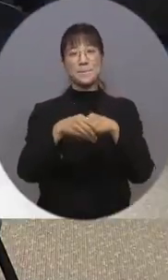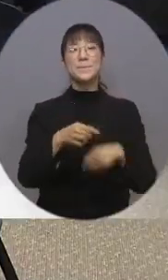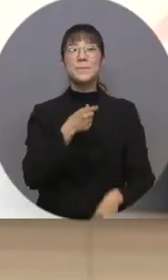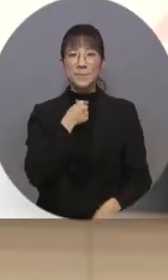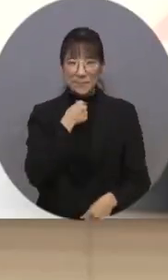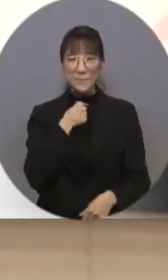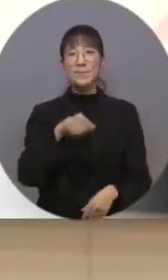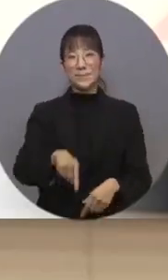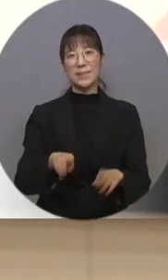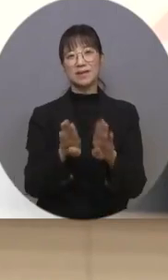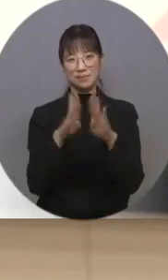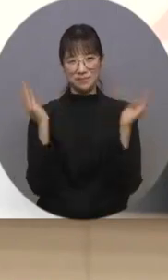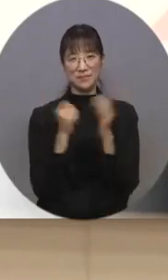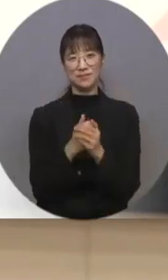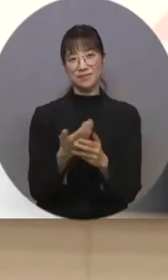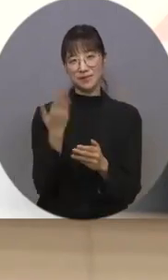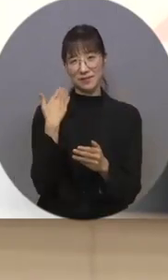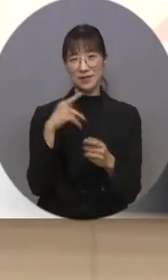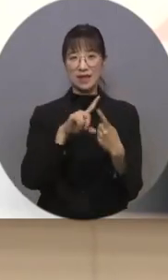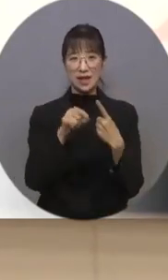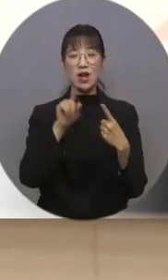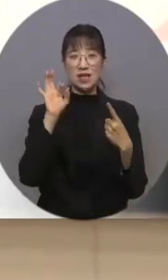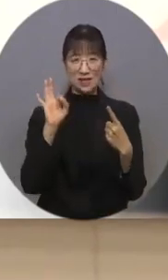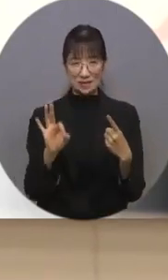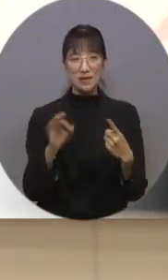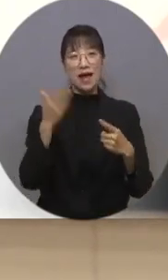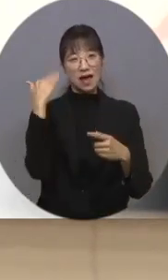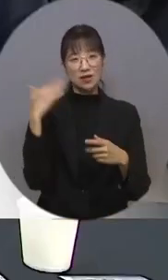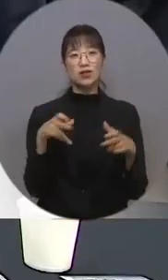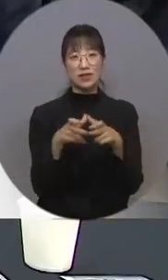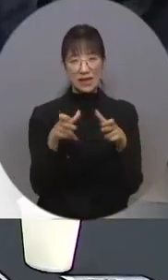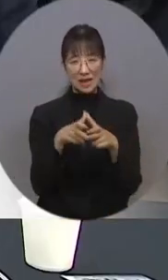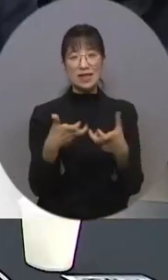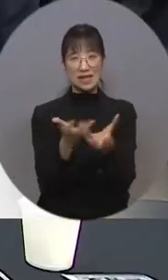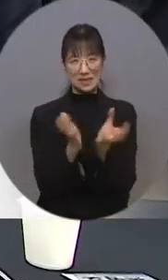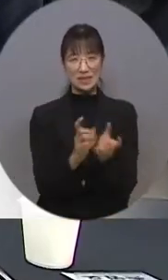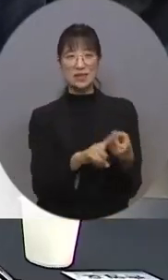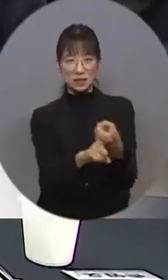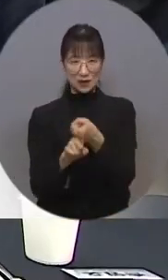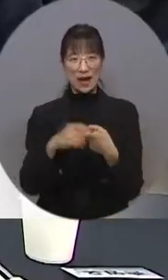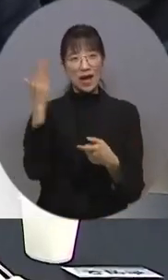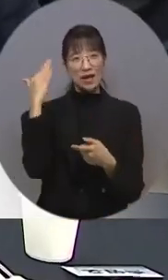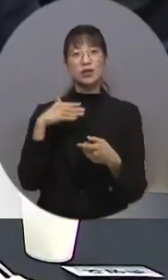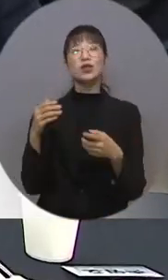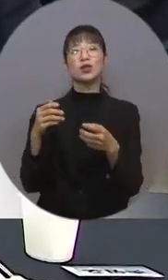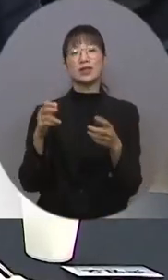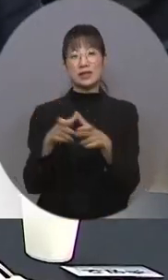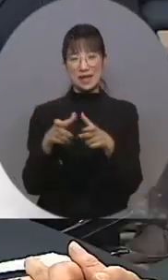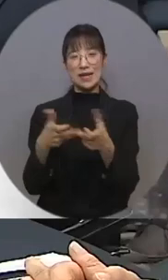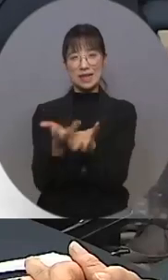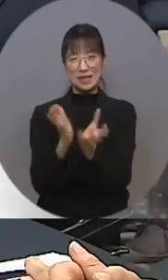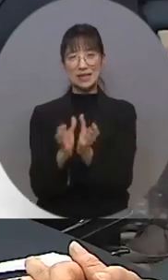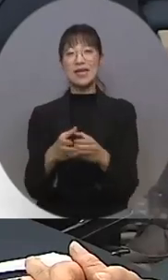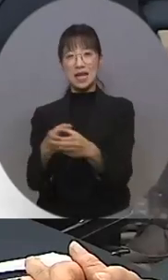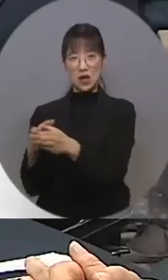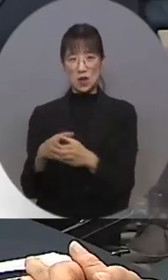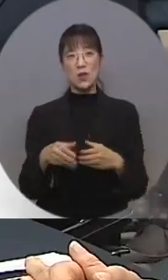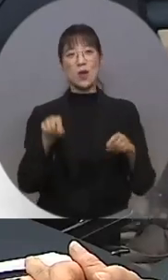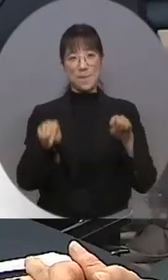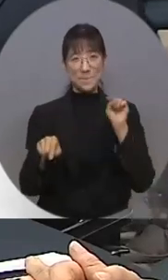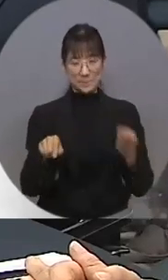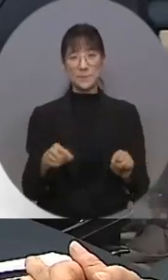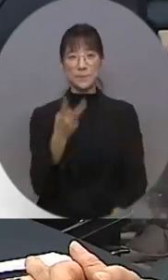열렸습니다. 지난 10일 한국장애인단체 총연맹과 한국장애인단체 총연합회는 여의도